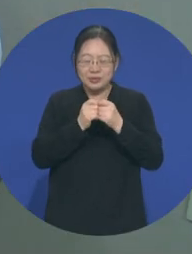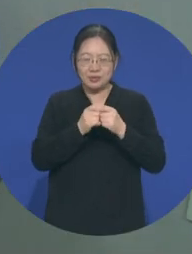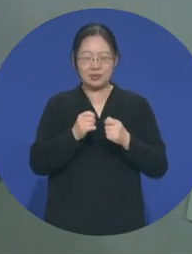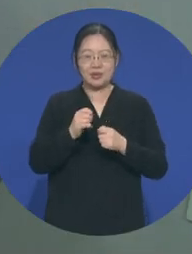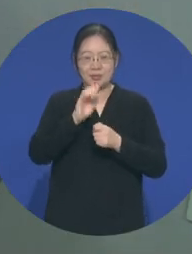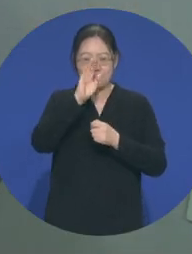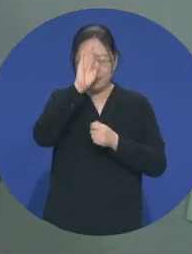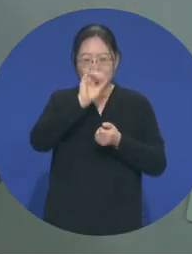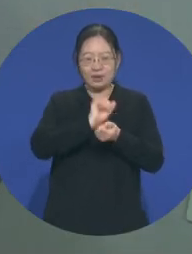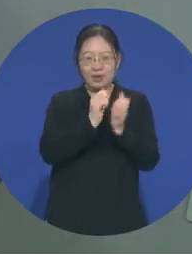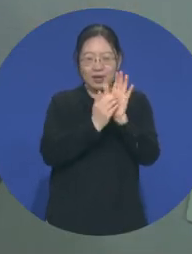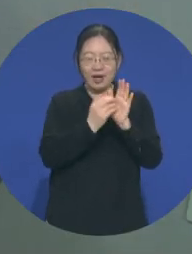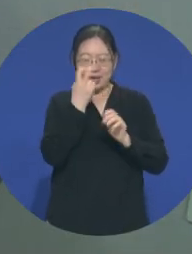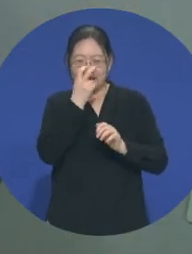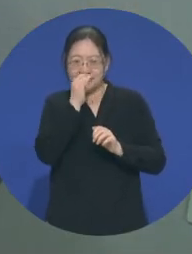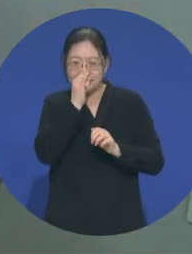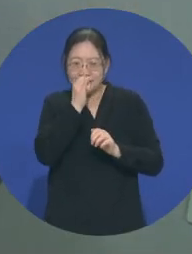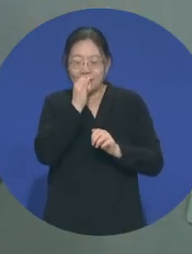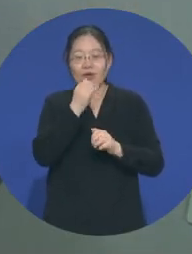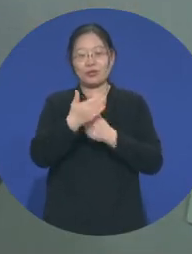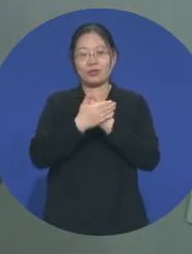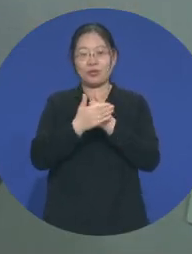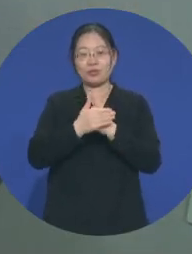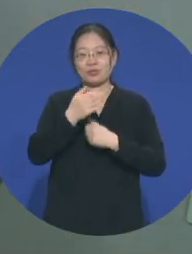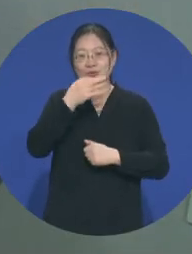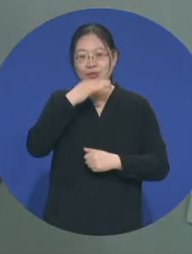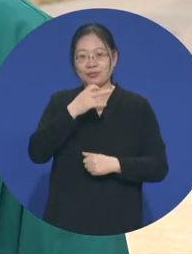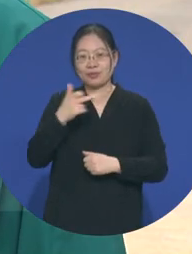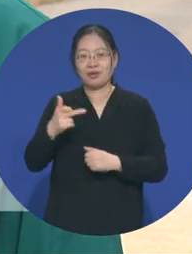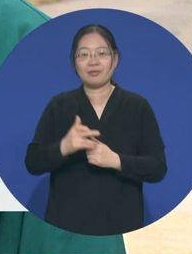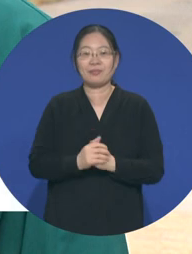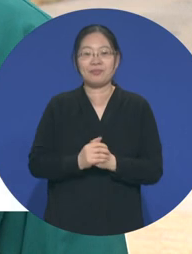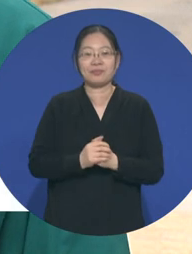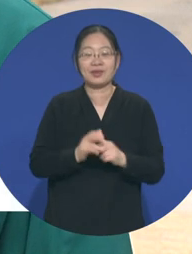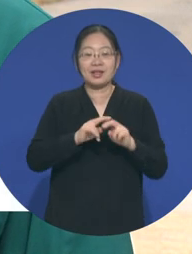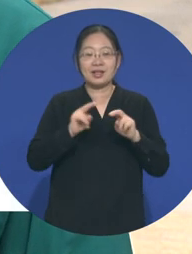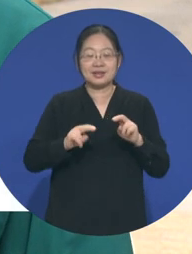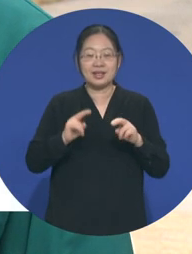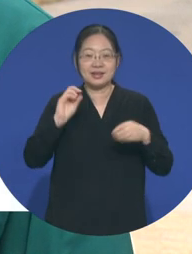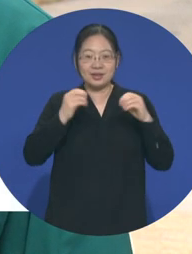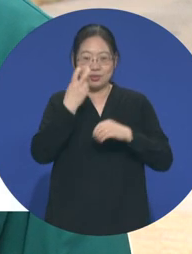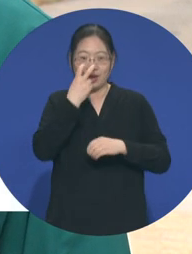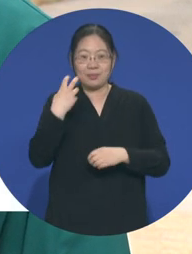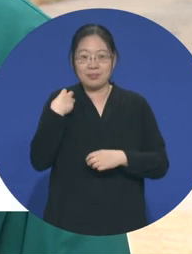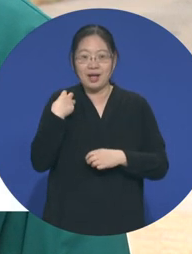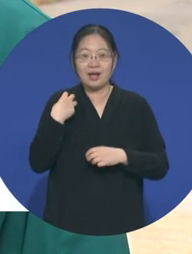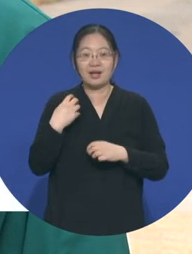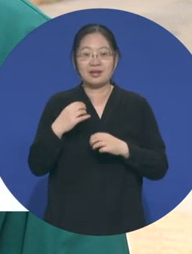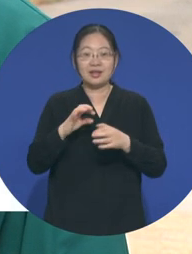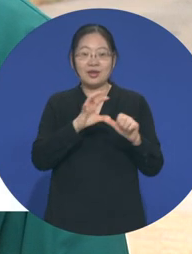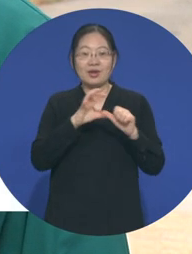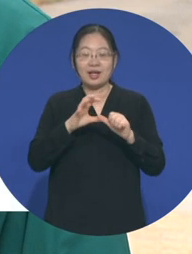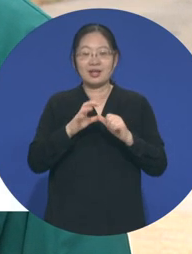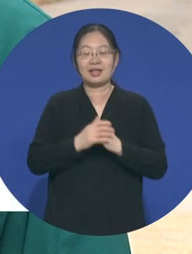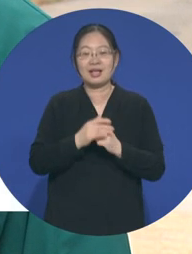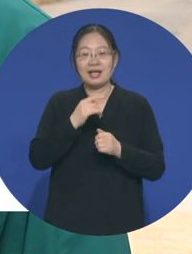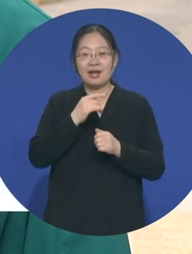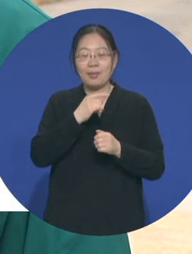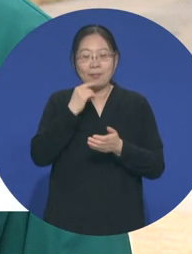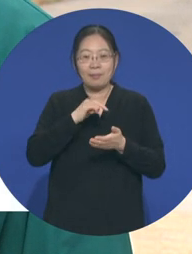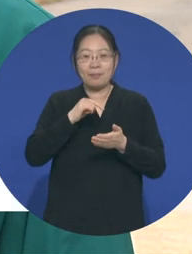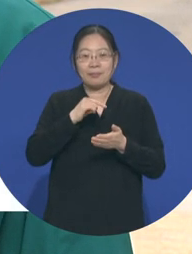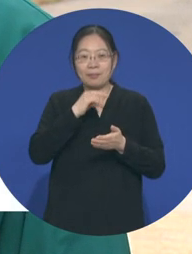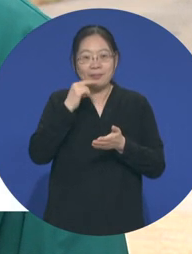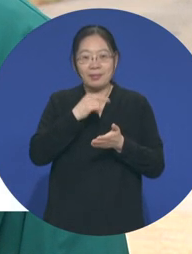재난성 가축질병 차단에 큰 도움을 받고 있습니다 퇴직 가축방역관을 활용한 재난성 가축질병 사회공원